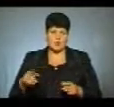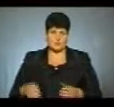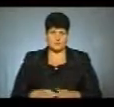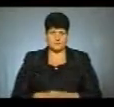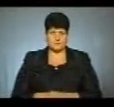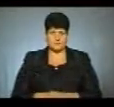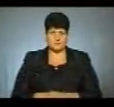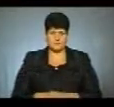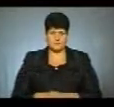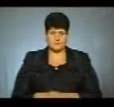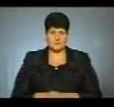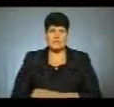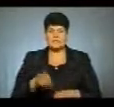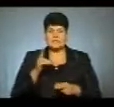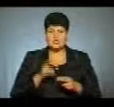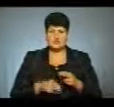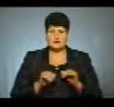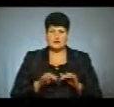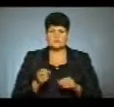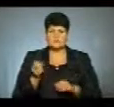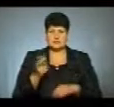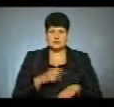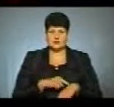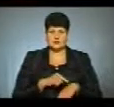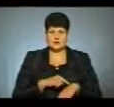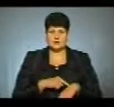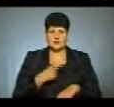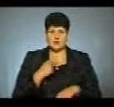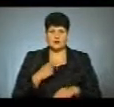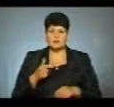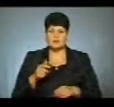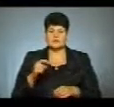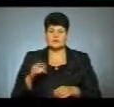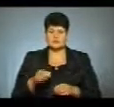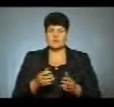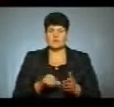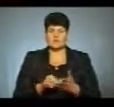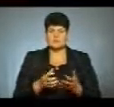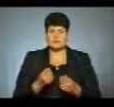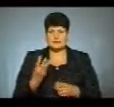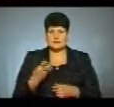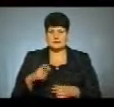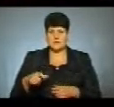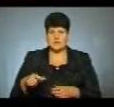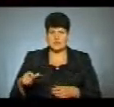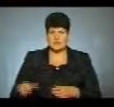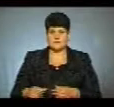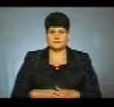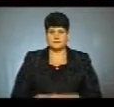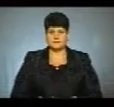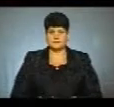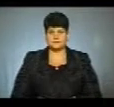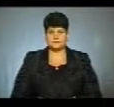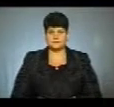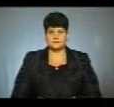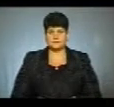обстеження. Завершилась акція о 12-й годині. За словами Галини Зот, участь у ній взяли понад 300 людей. Анастасія Чечко, Андрій